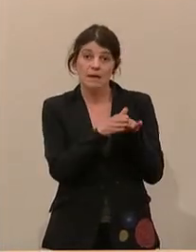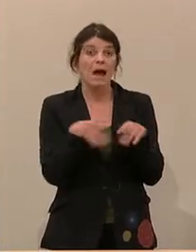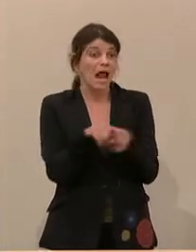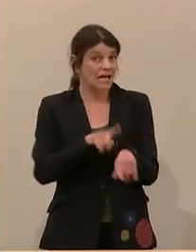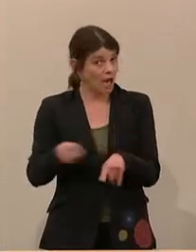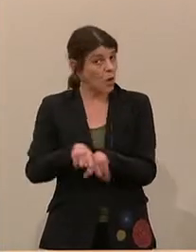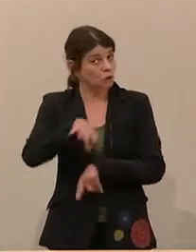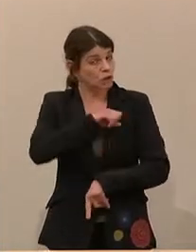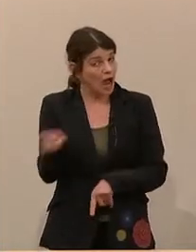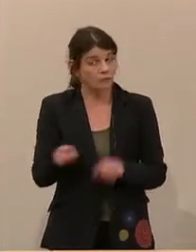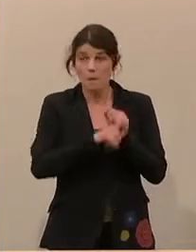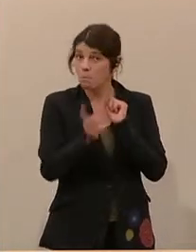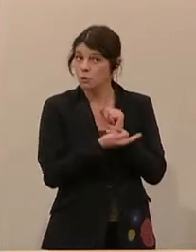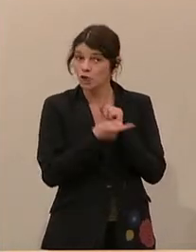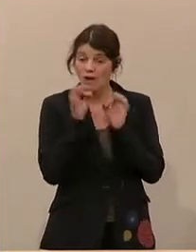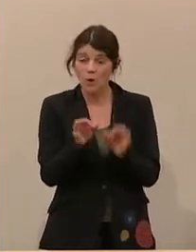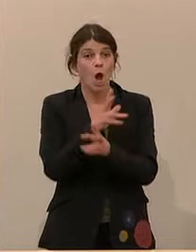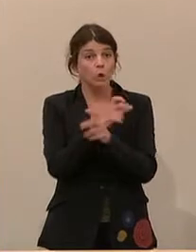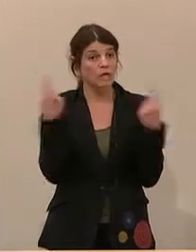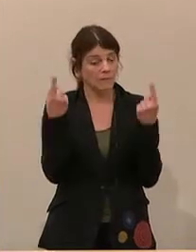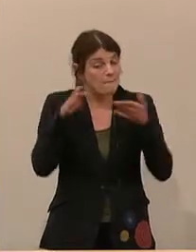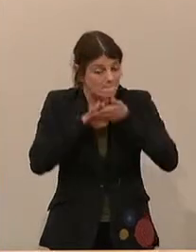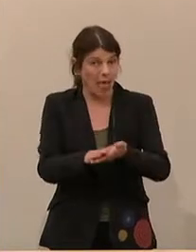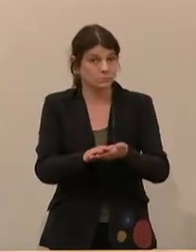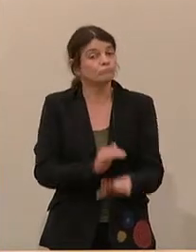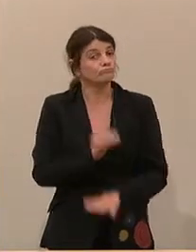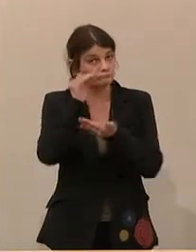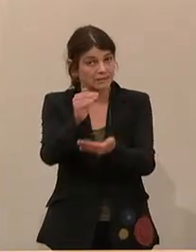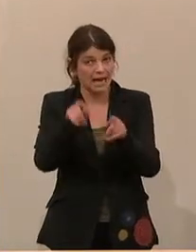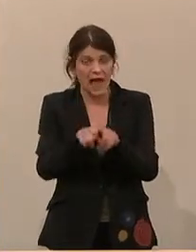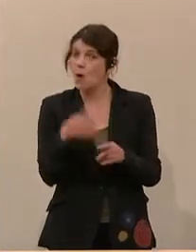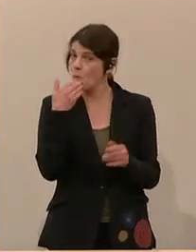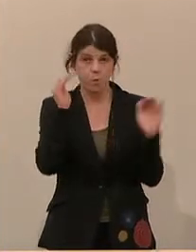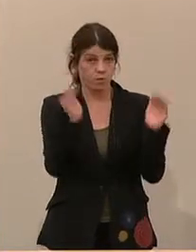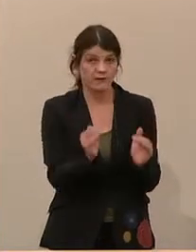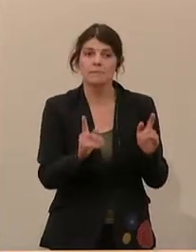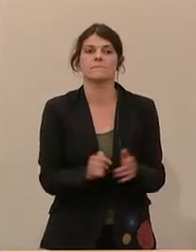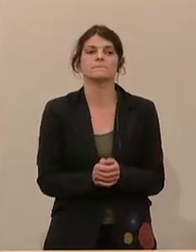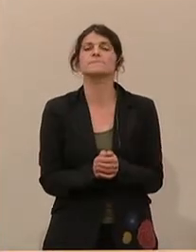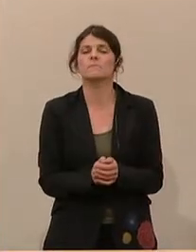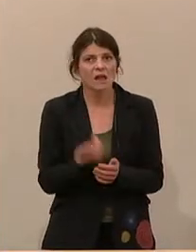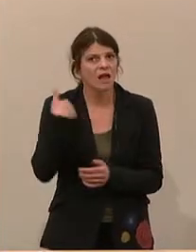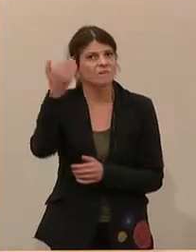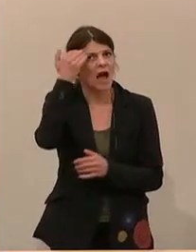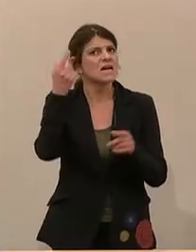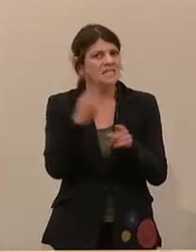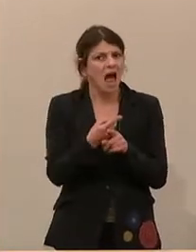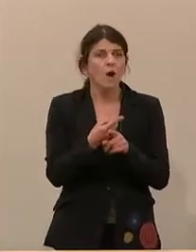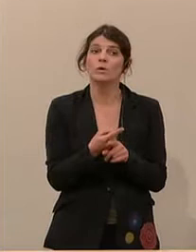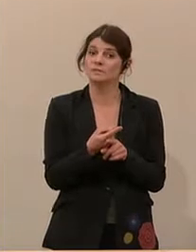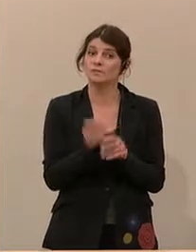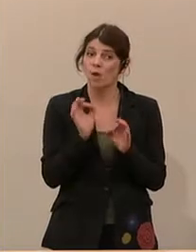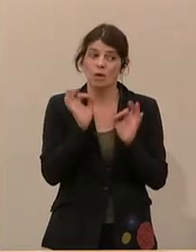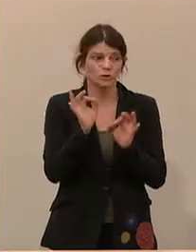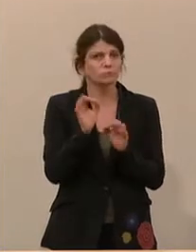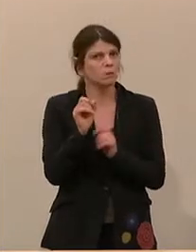auch gelungen, das Budget der Österreich-Werbung aufrechtzuerhalten, dass es nicht gekürzt wurde. Wir wissen aber auch, dass es für